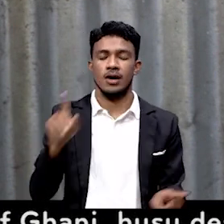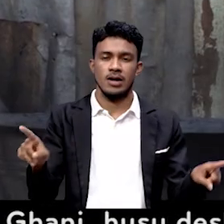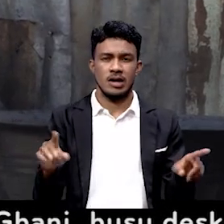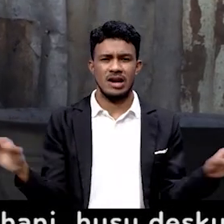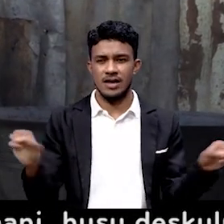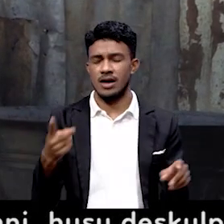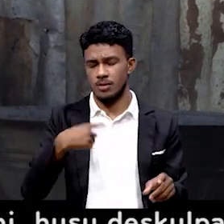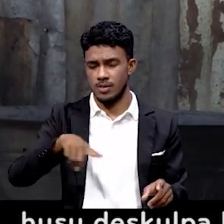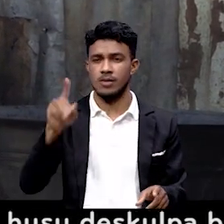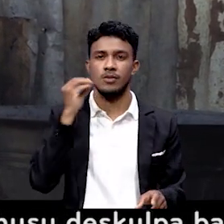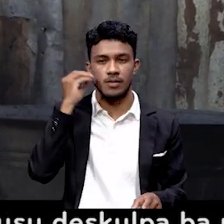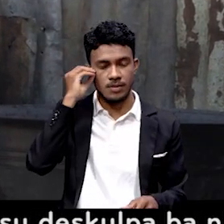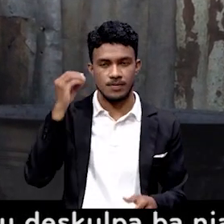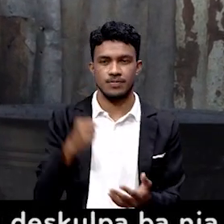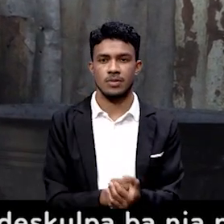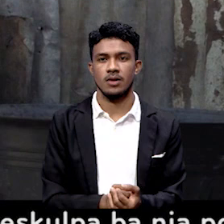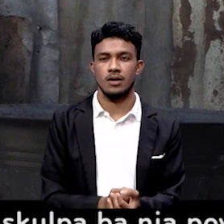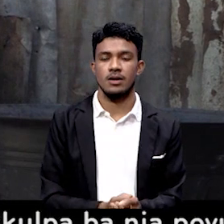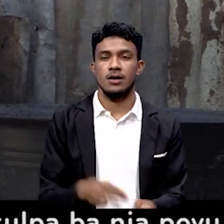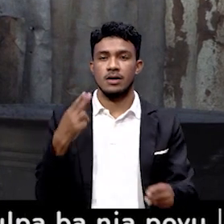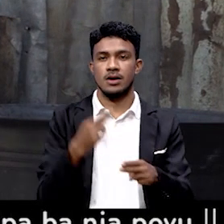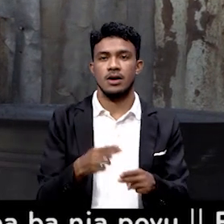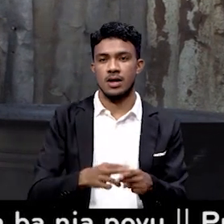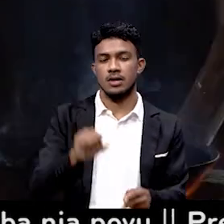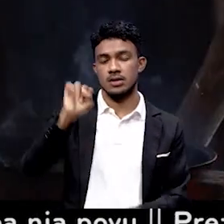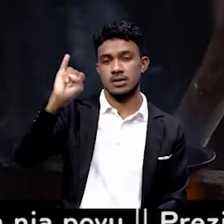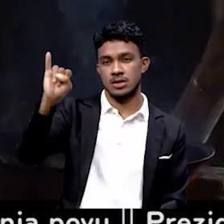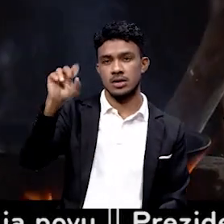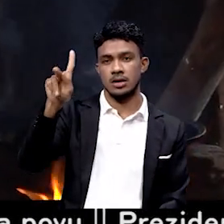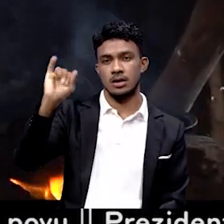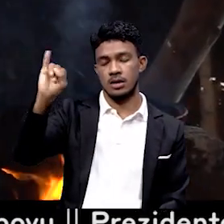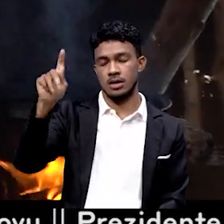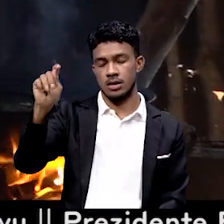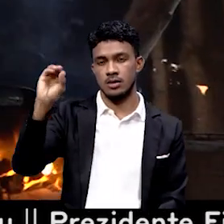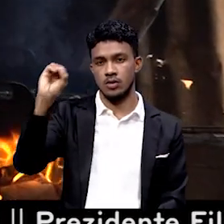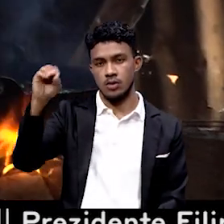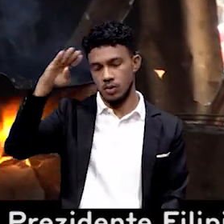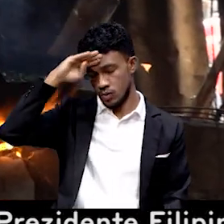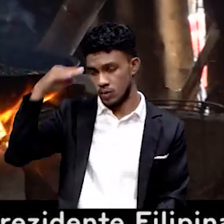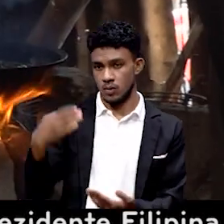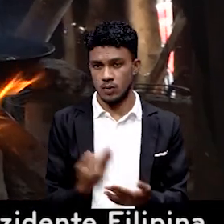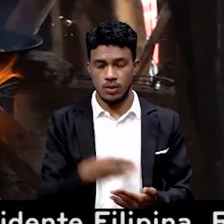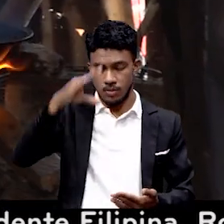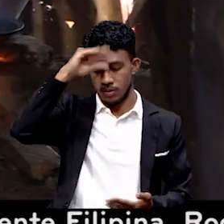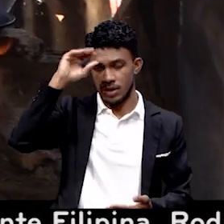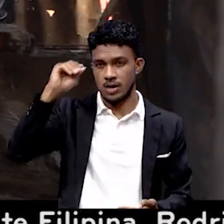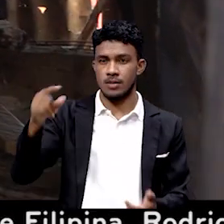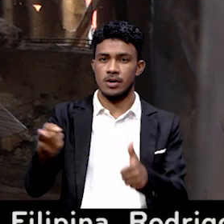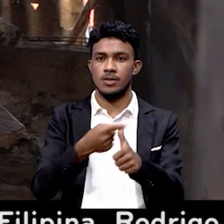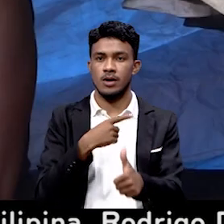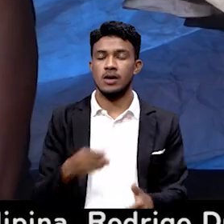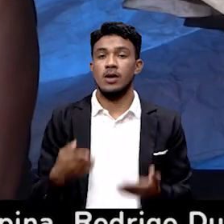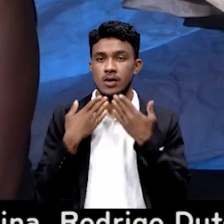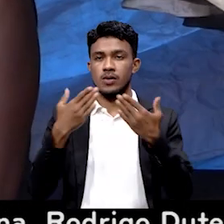to sikitu de arawozo hane sang uang mane dahulu orguilu tamba hetang inang ida hane sang